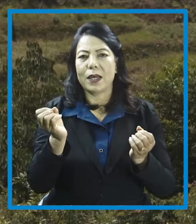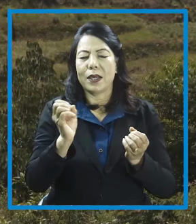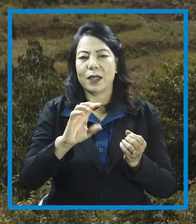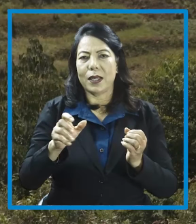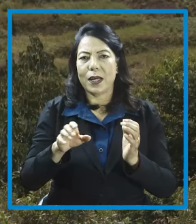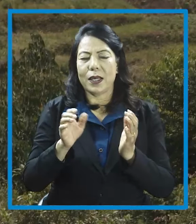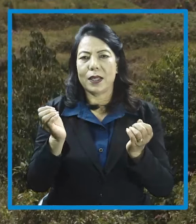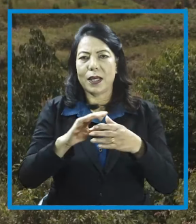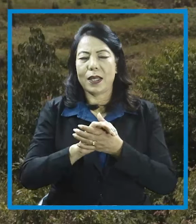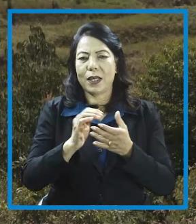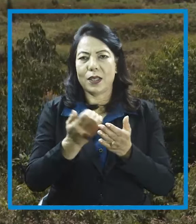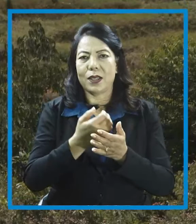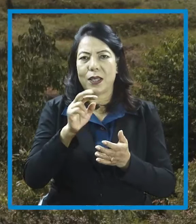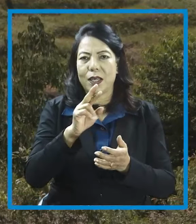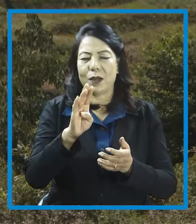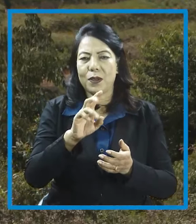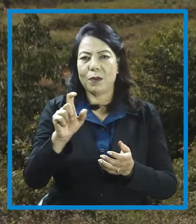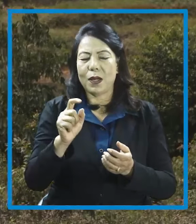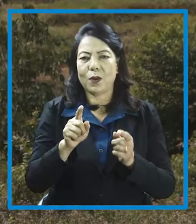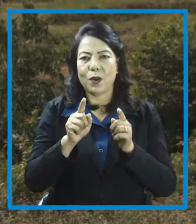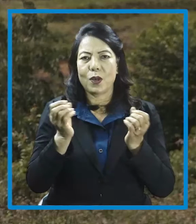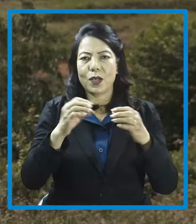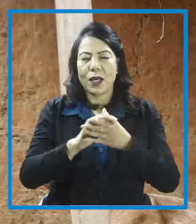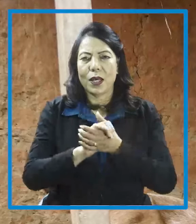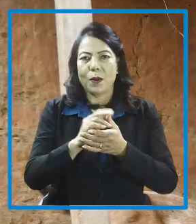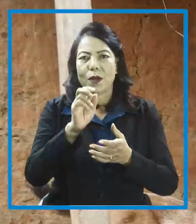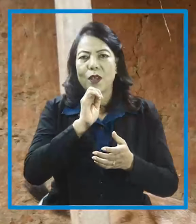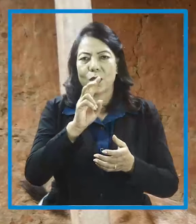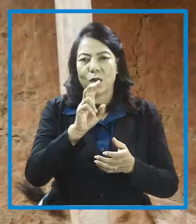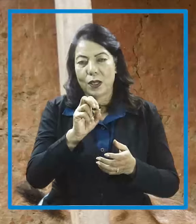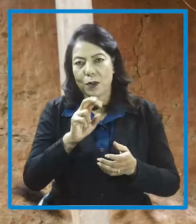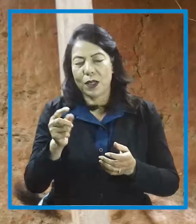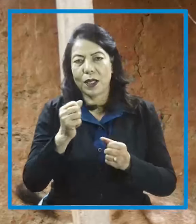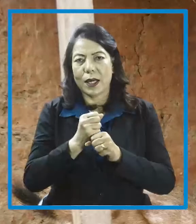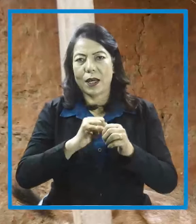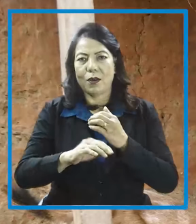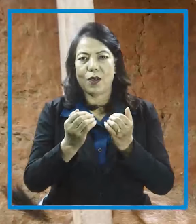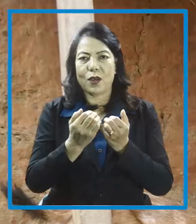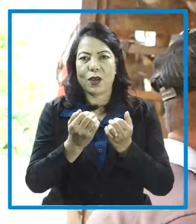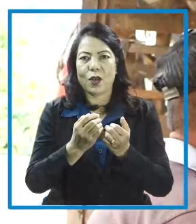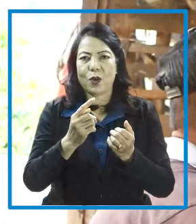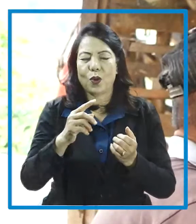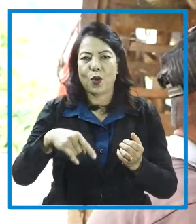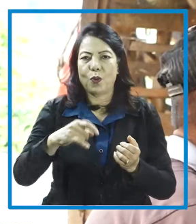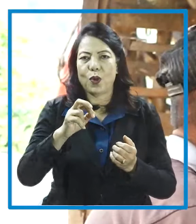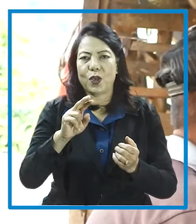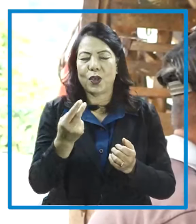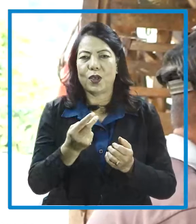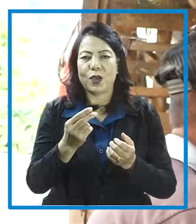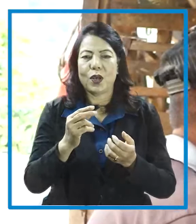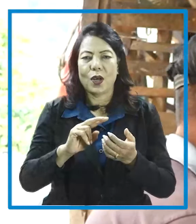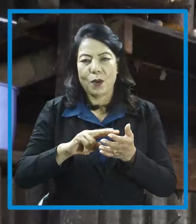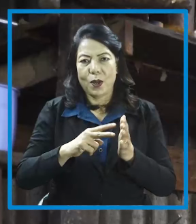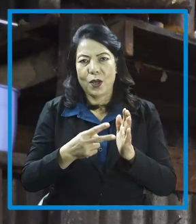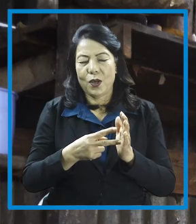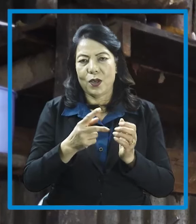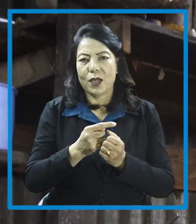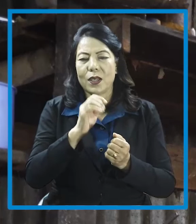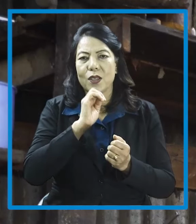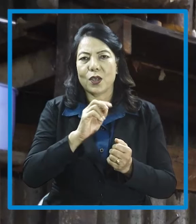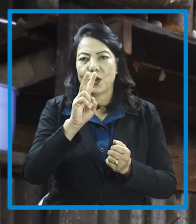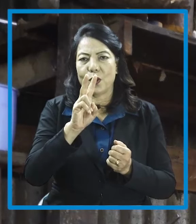स्थानीय साझेदार संस्था रिम्स नेपालसँगको साझेदारीमा सन् 2020 देखि कार्यान्वयन गरेको फोस्टर दोस्रो चरणको